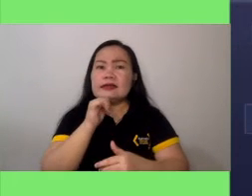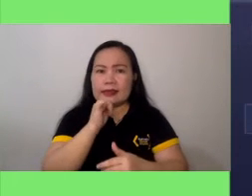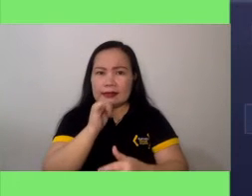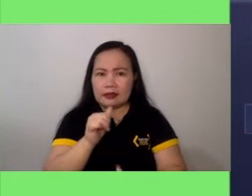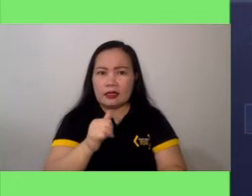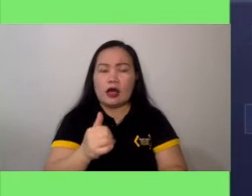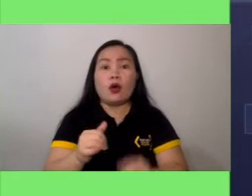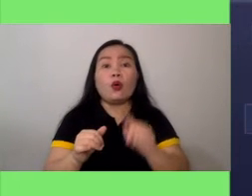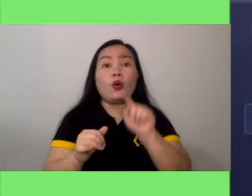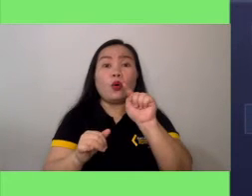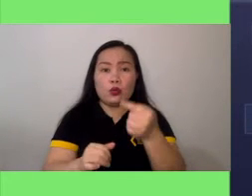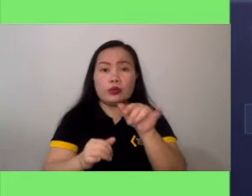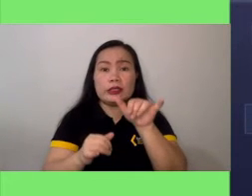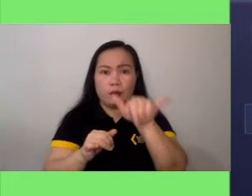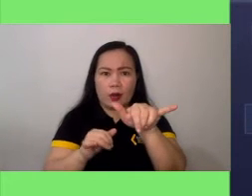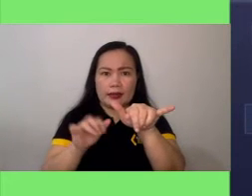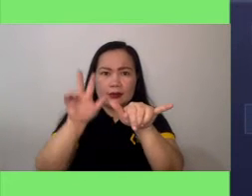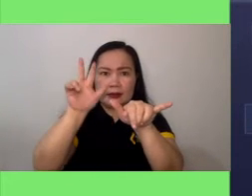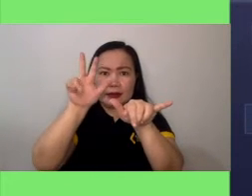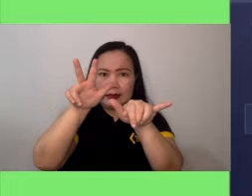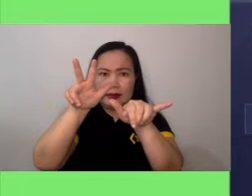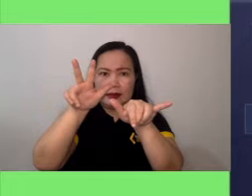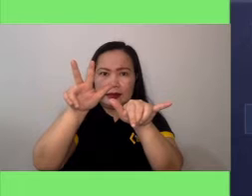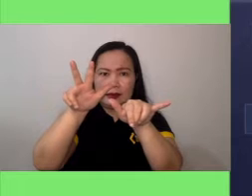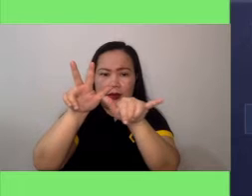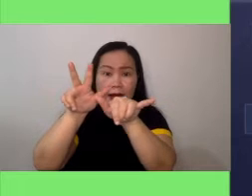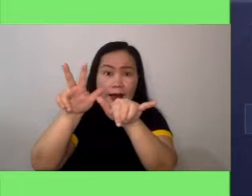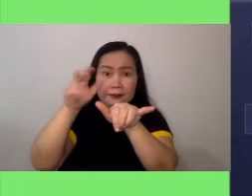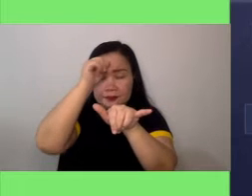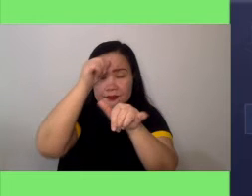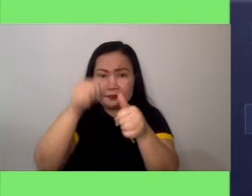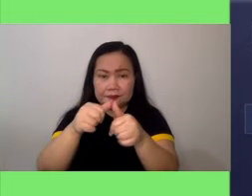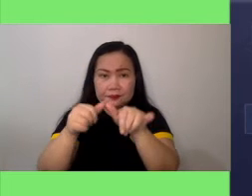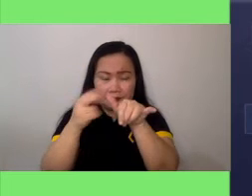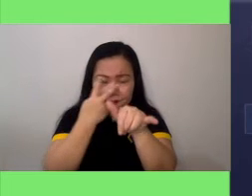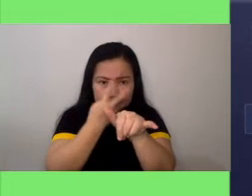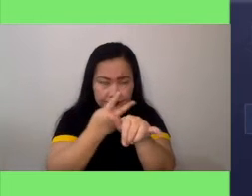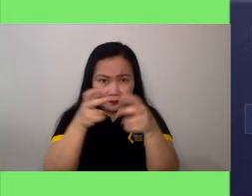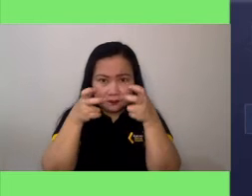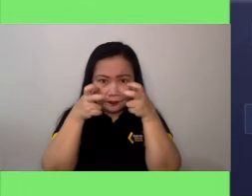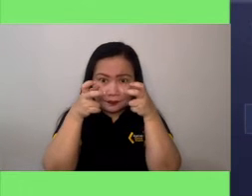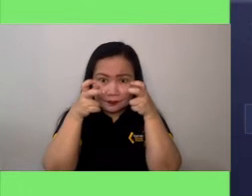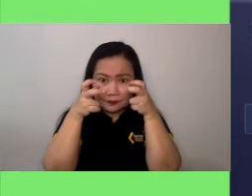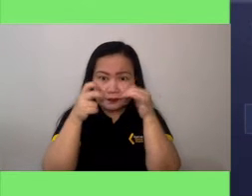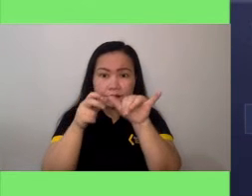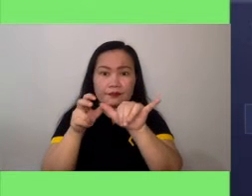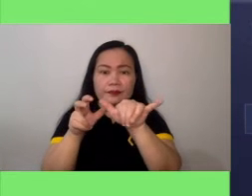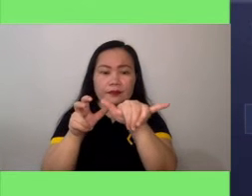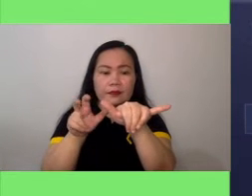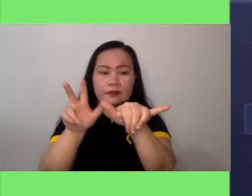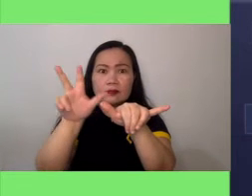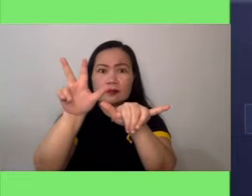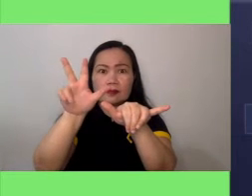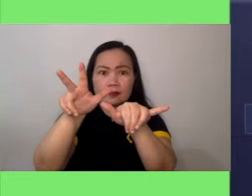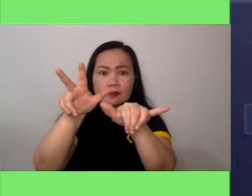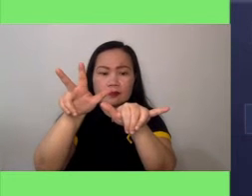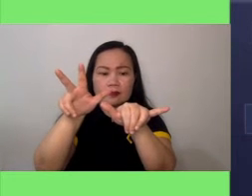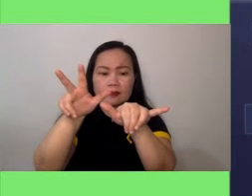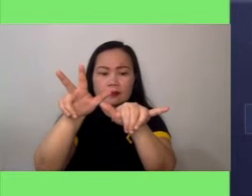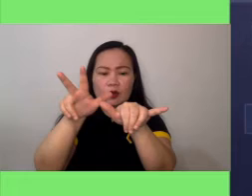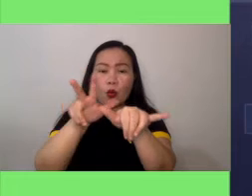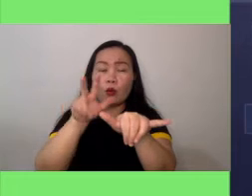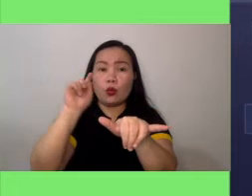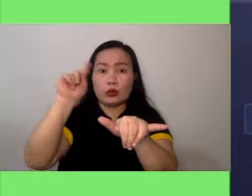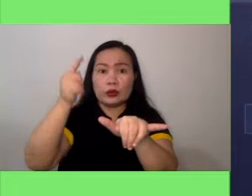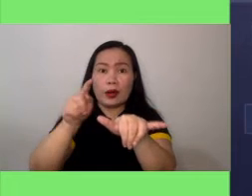mo i-raise sa 3? Yung x, hindi naman niya base ito. Okay? So, hindi niya base ito.